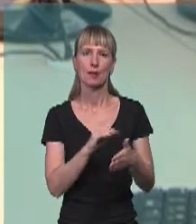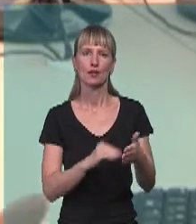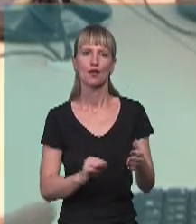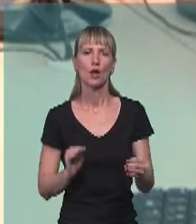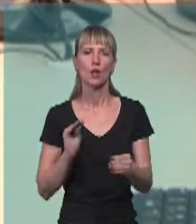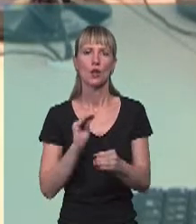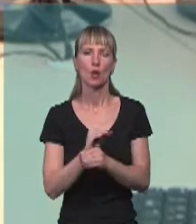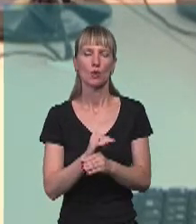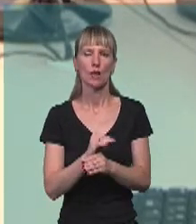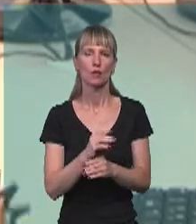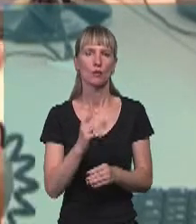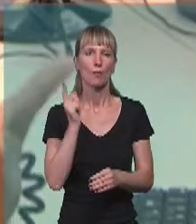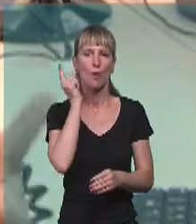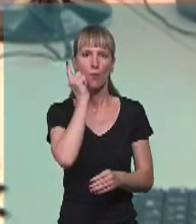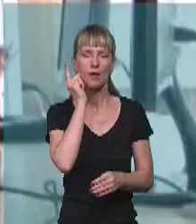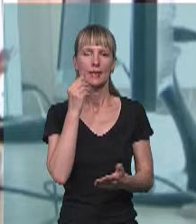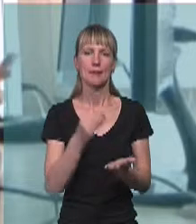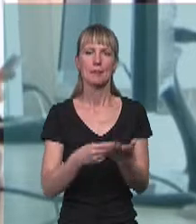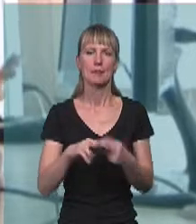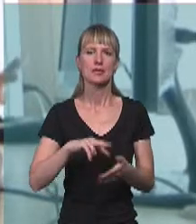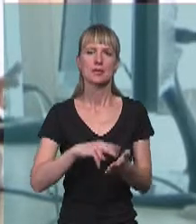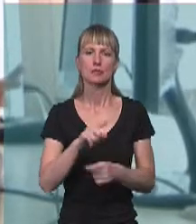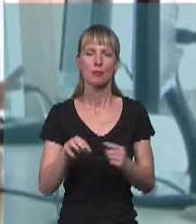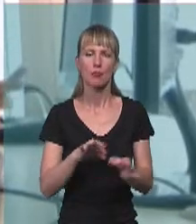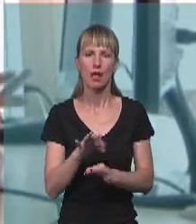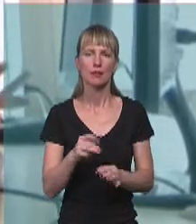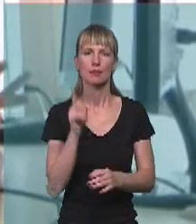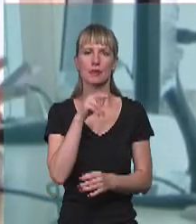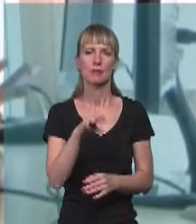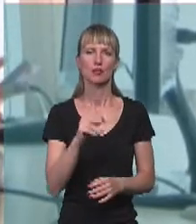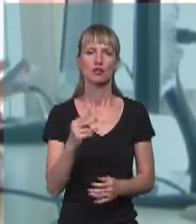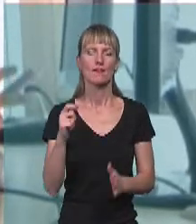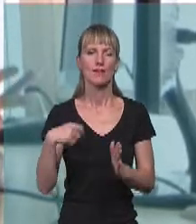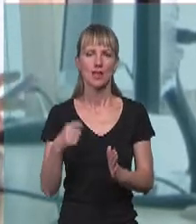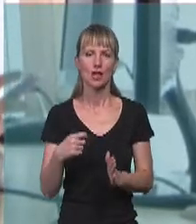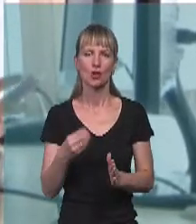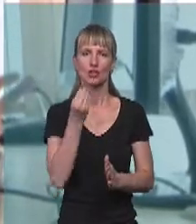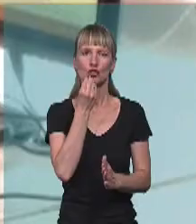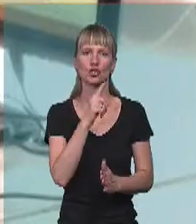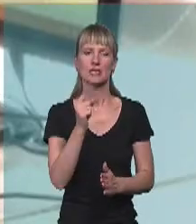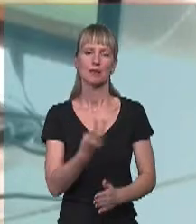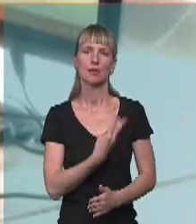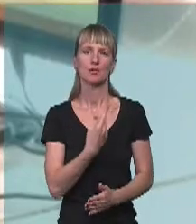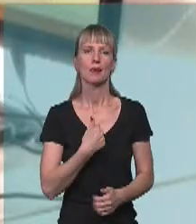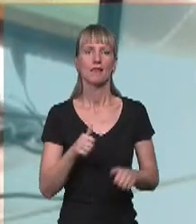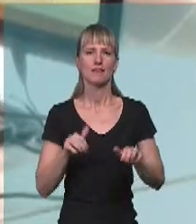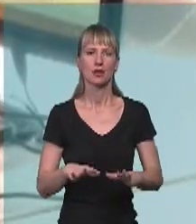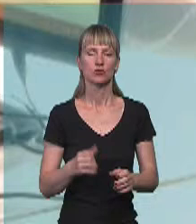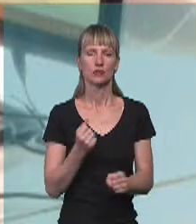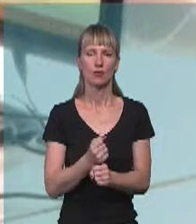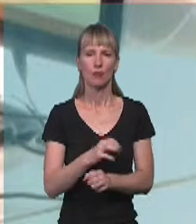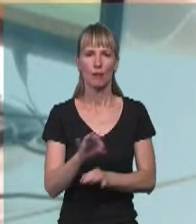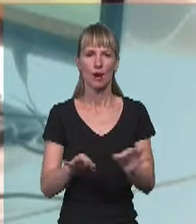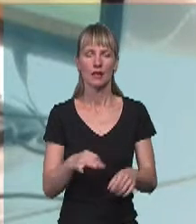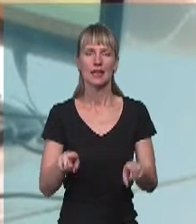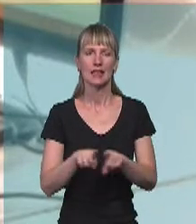додатку, презентацію, бізнес-план, міні-піч-відео. Наш додаток «Meal for Will» – їжа за бажанням. Ми вирішили розробляти саме